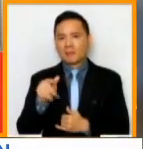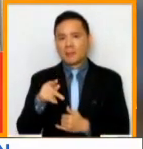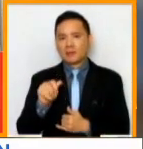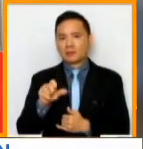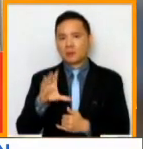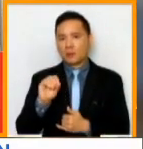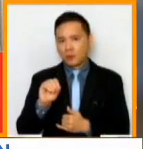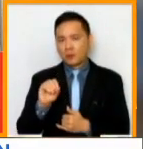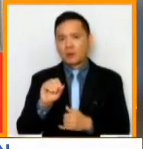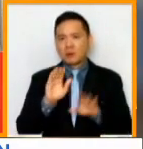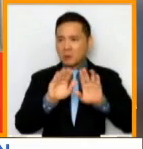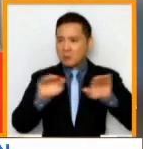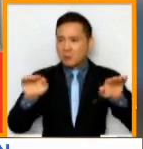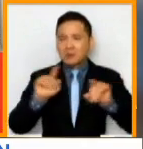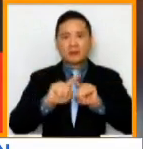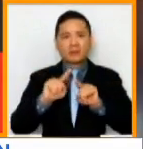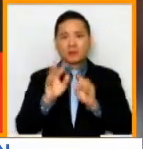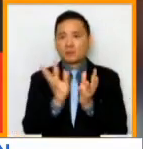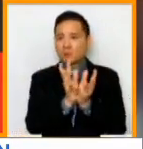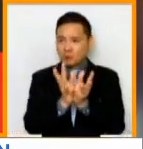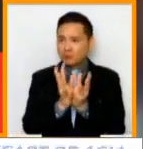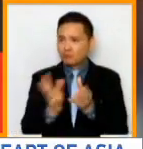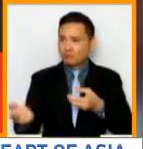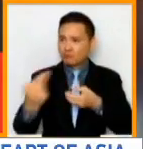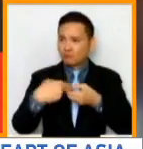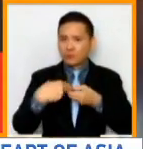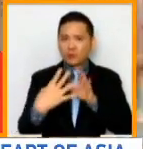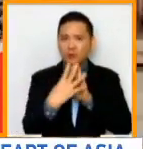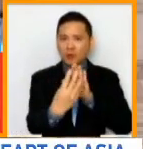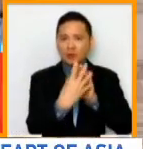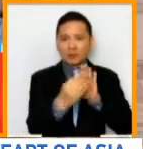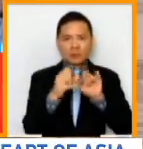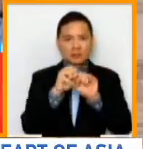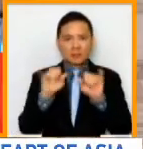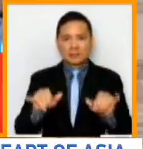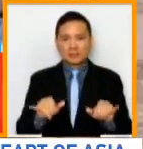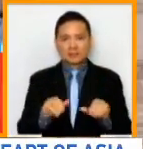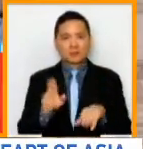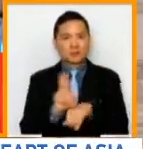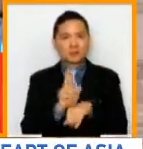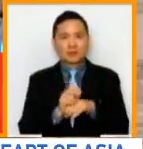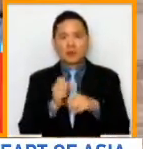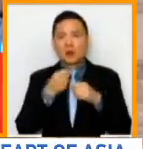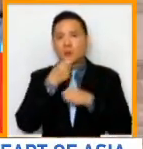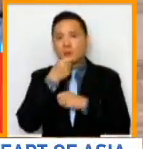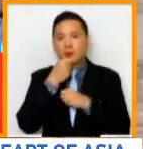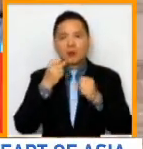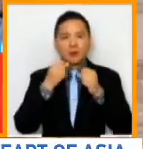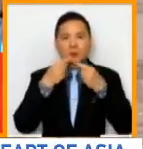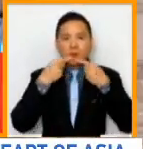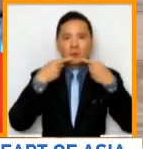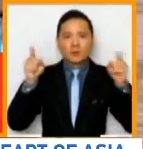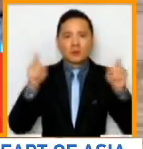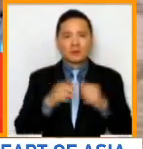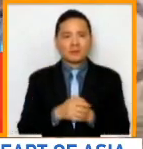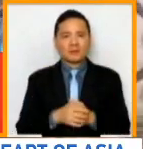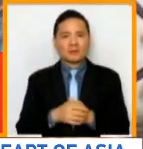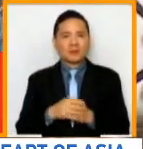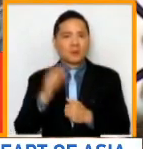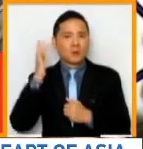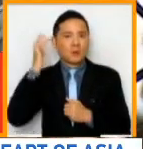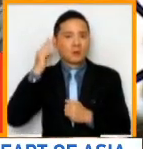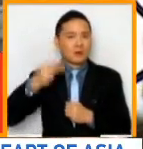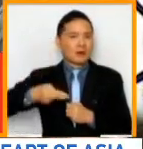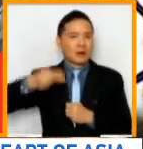na may sariling PA system. I-on ang mikropono, ang volume ay itodo at patunugin ang